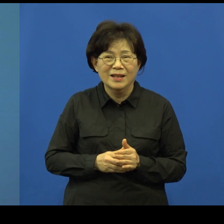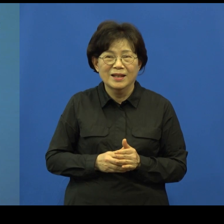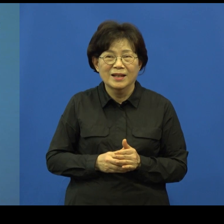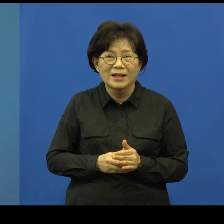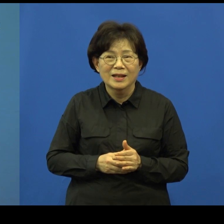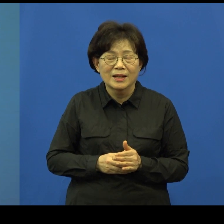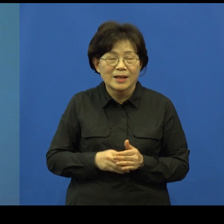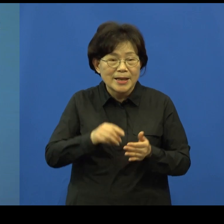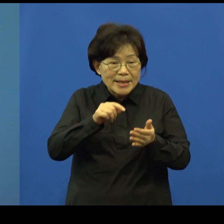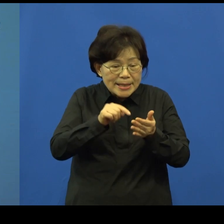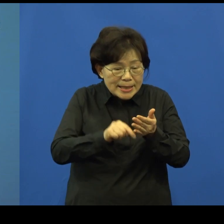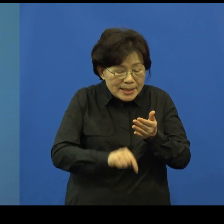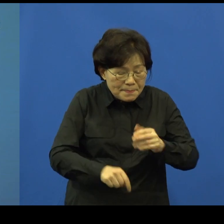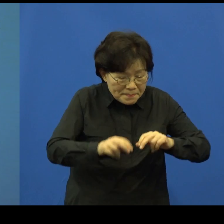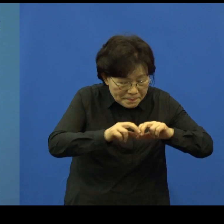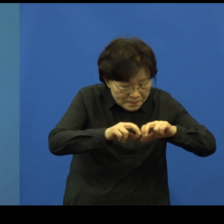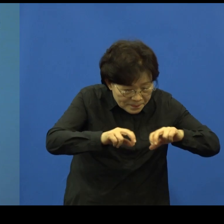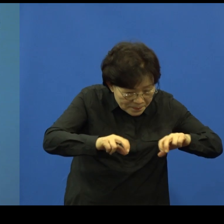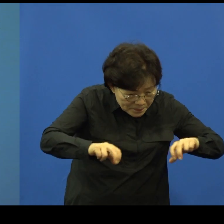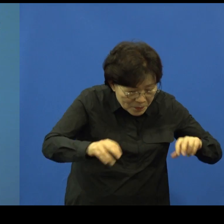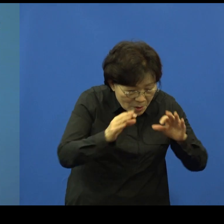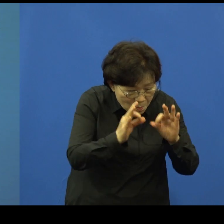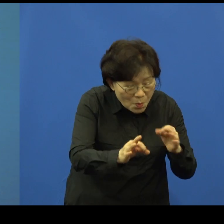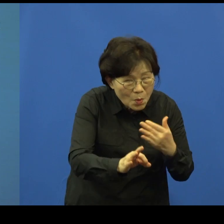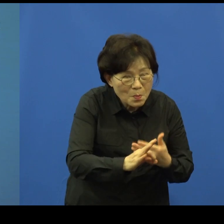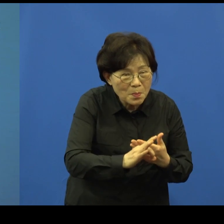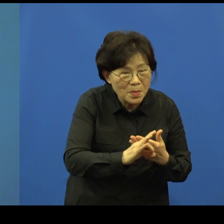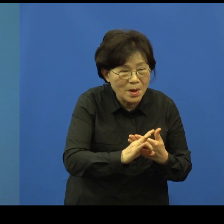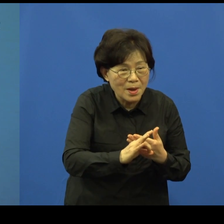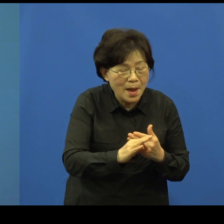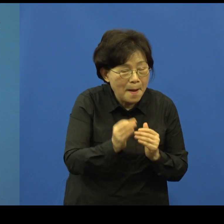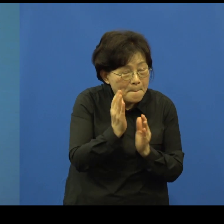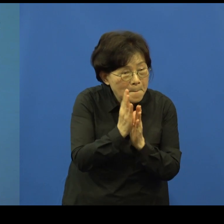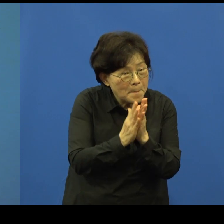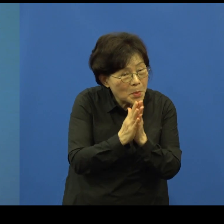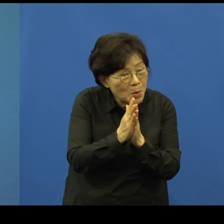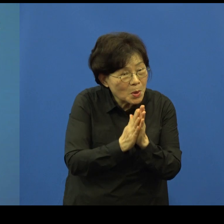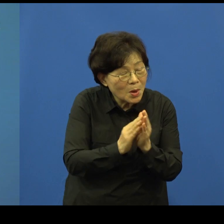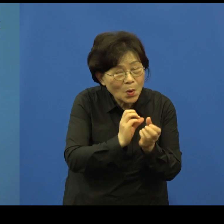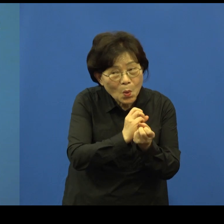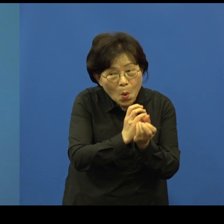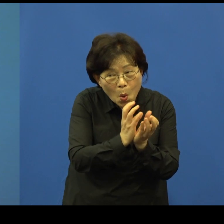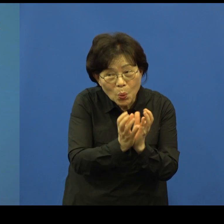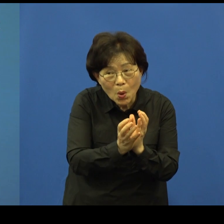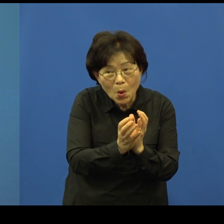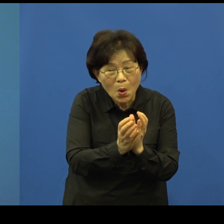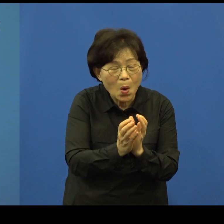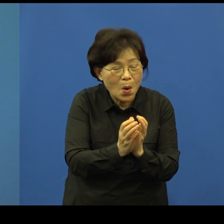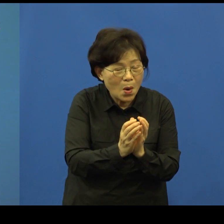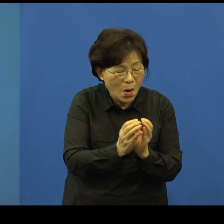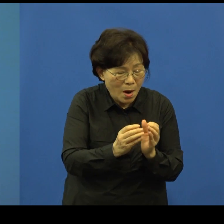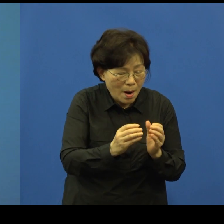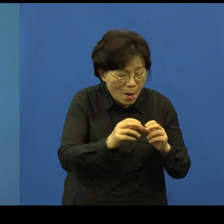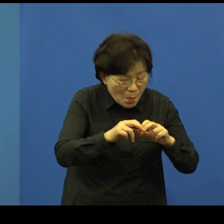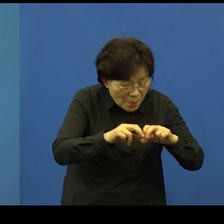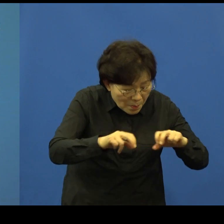이게 깊이 들여다봐야 되는 거죠. 풀 한 포기도, 꽃 한 송이도.